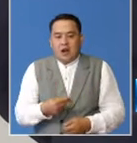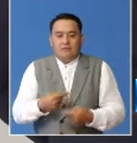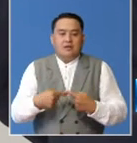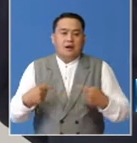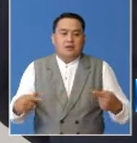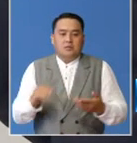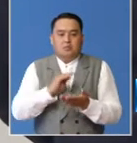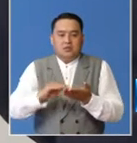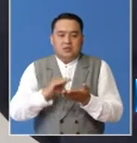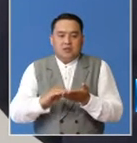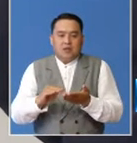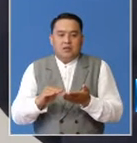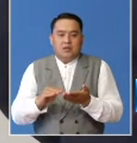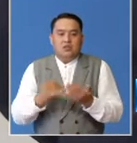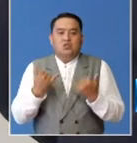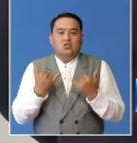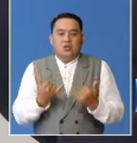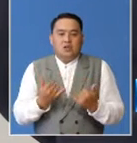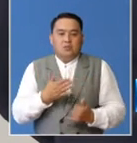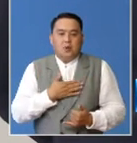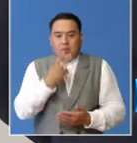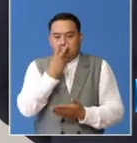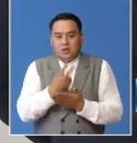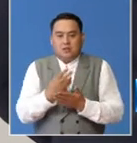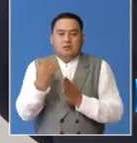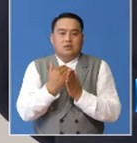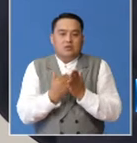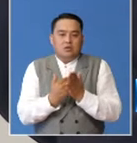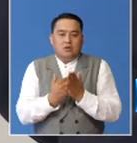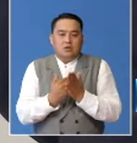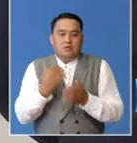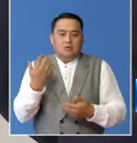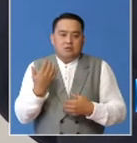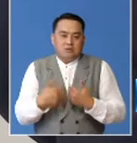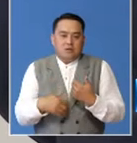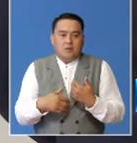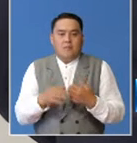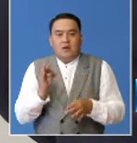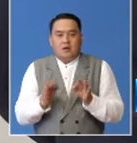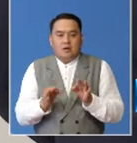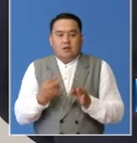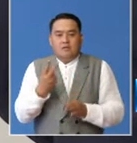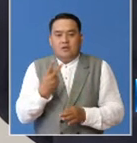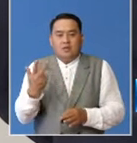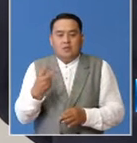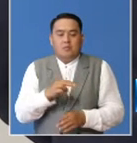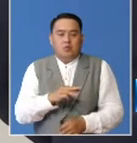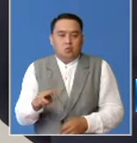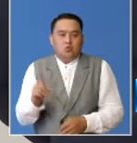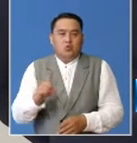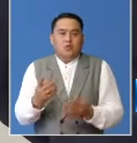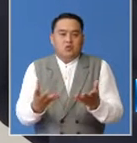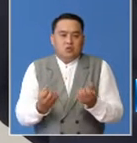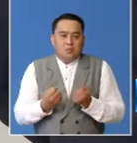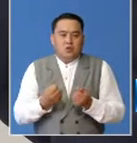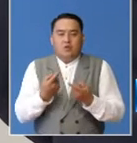различные, писать письма и так далее. Сейчас мы посмотрели статистику, в среднем тратится 2 минуты на то, чтобы человек